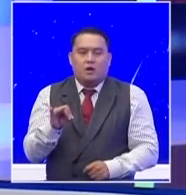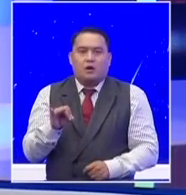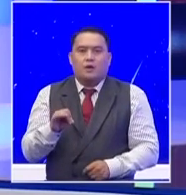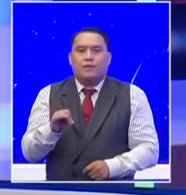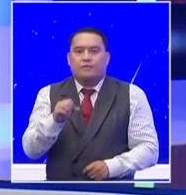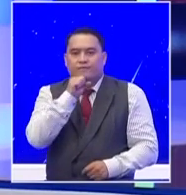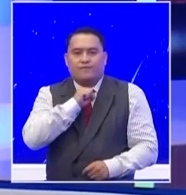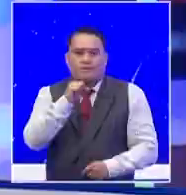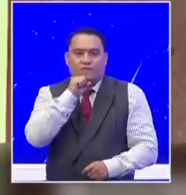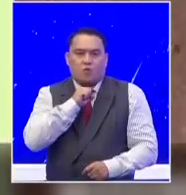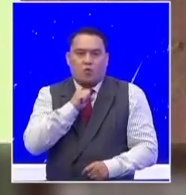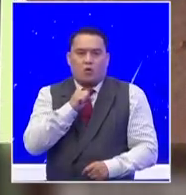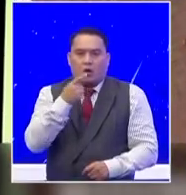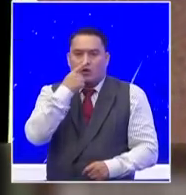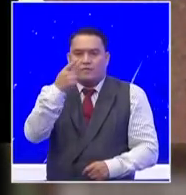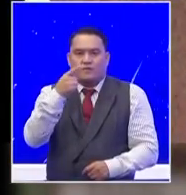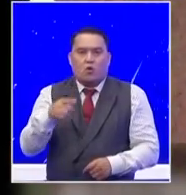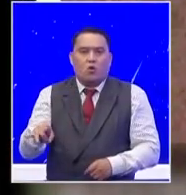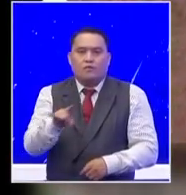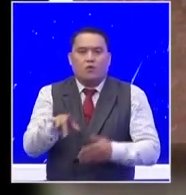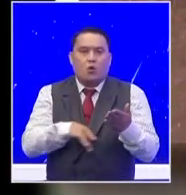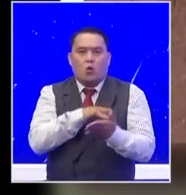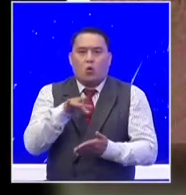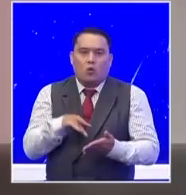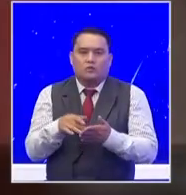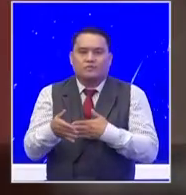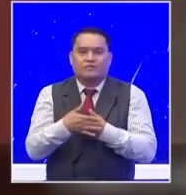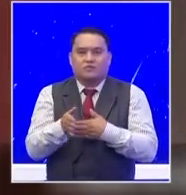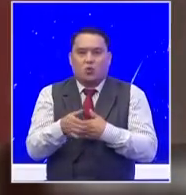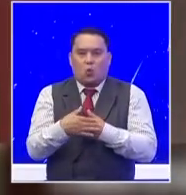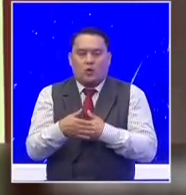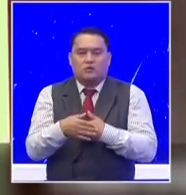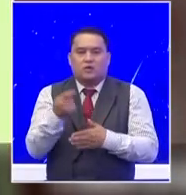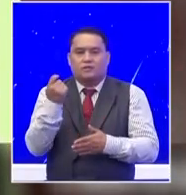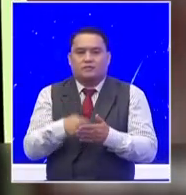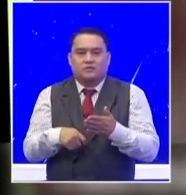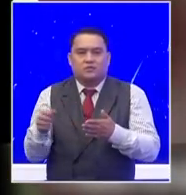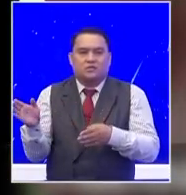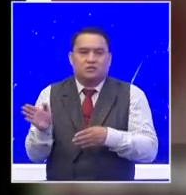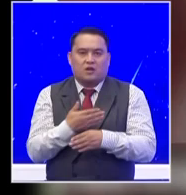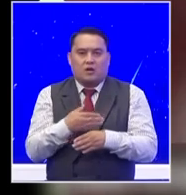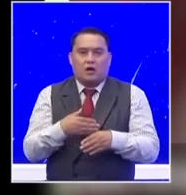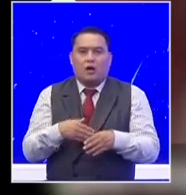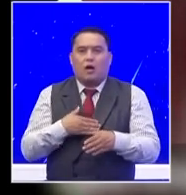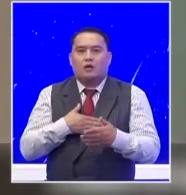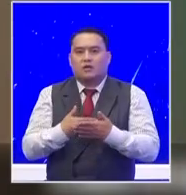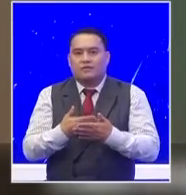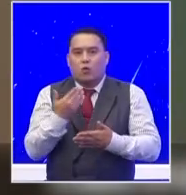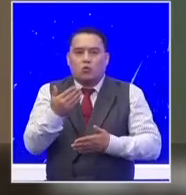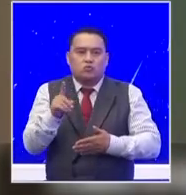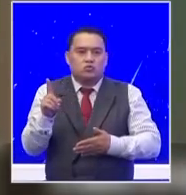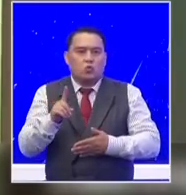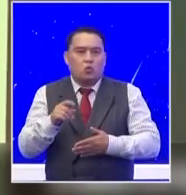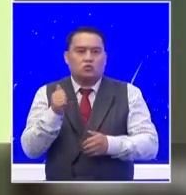он преимущественно в спальных районах города. Замки входных дверей вскрывал резаком, что и показалось подозрительным оперативникам, которые отметили,